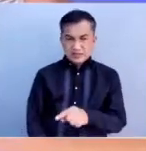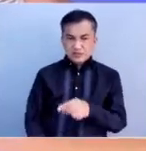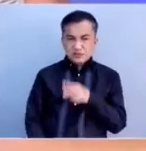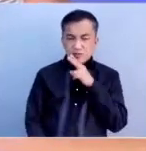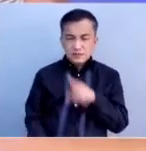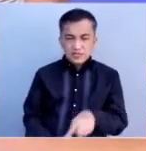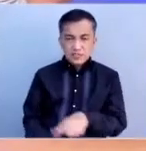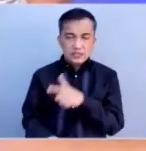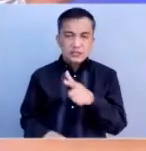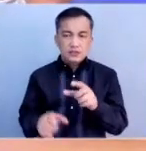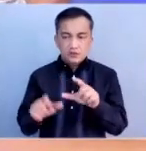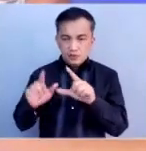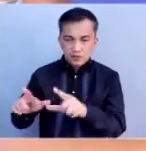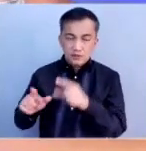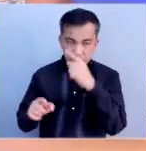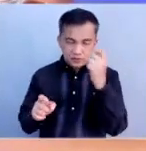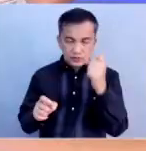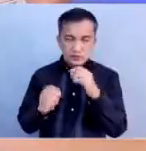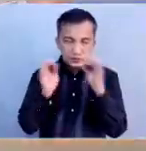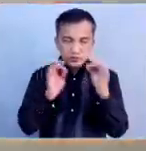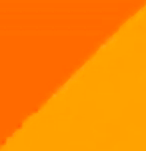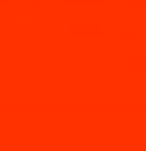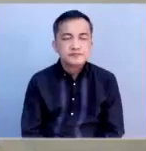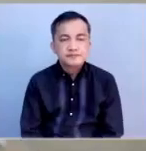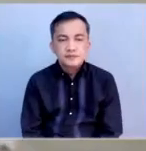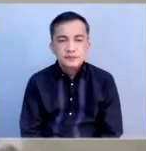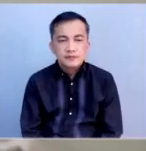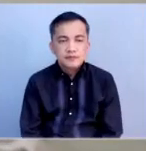sa droga. Nagbabalik si Ian Suyu.